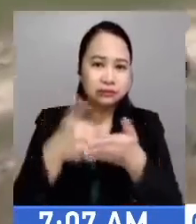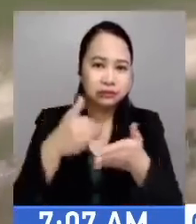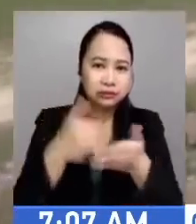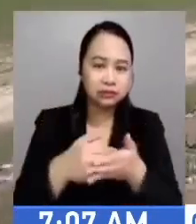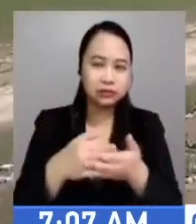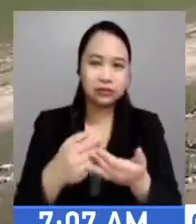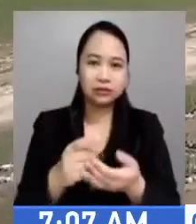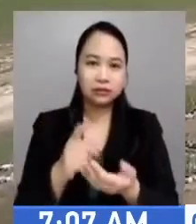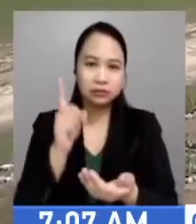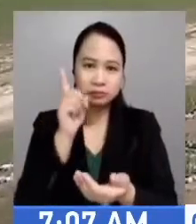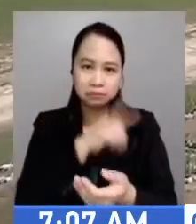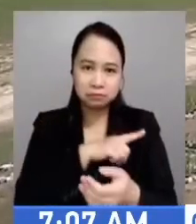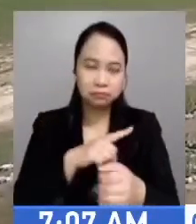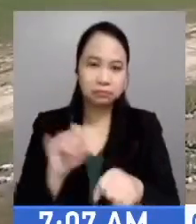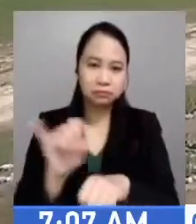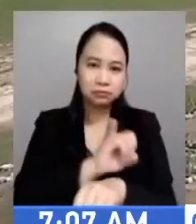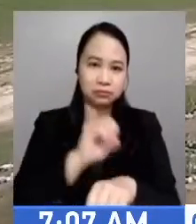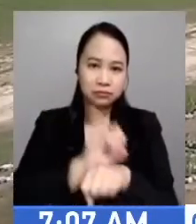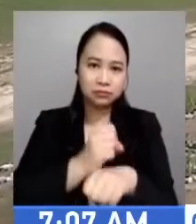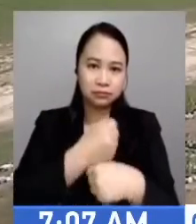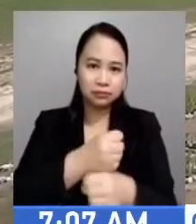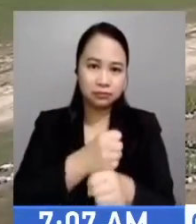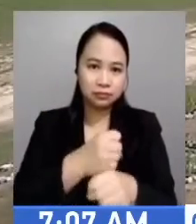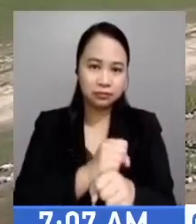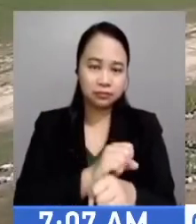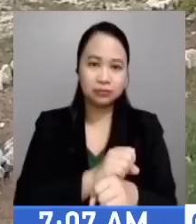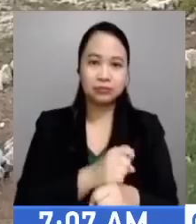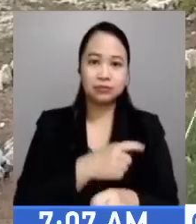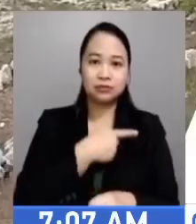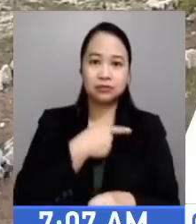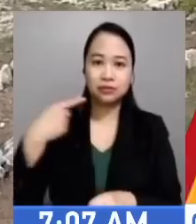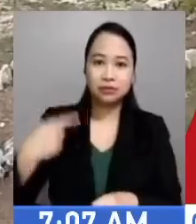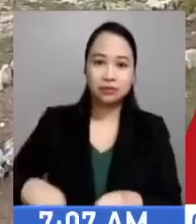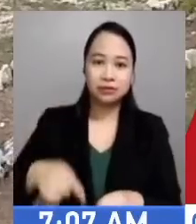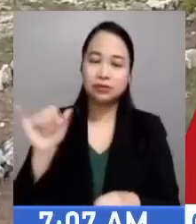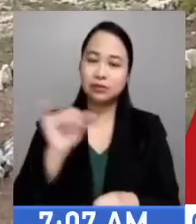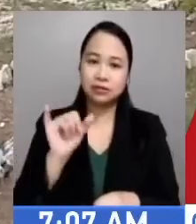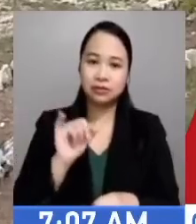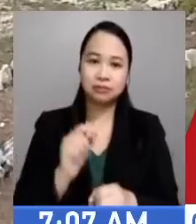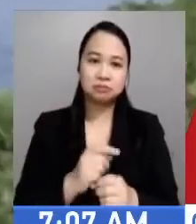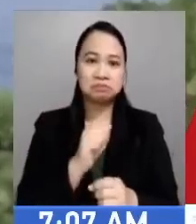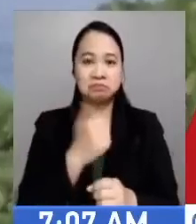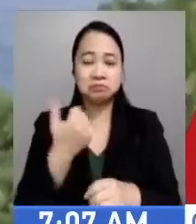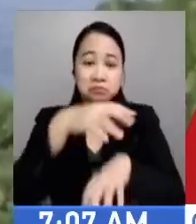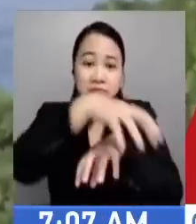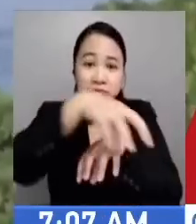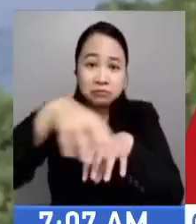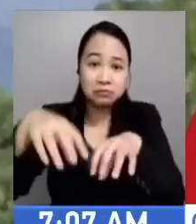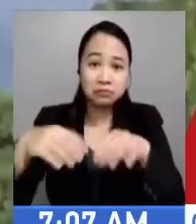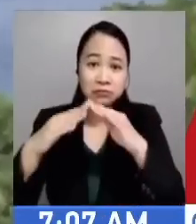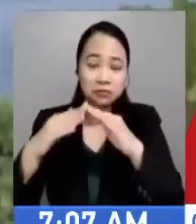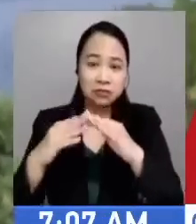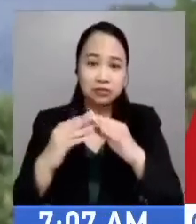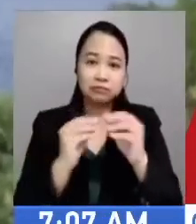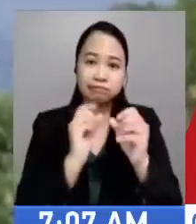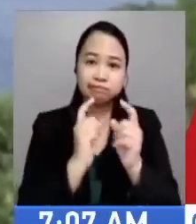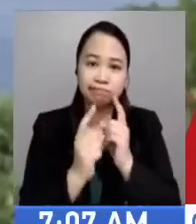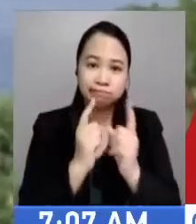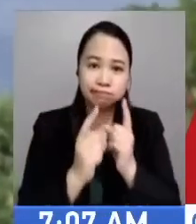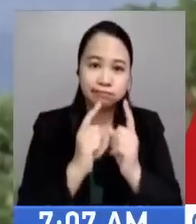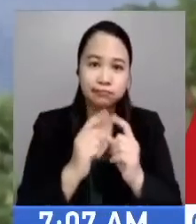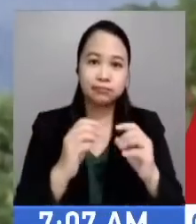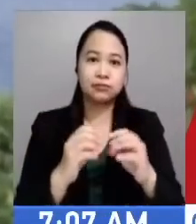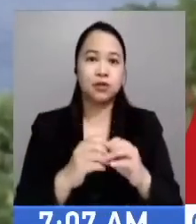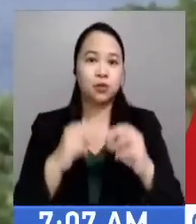Chinese. Ganito rin ang sabi ng ilang residenteng nakausap ng GMA News pero hindi humarap sa kamera. Mag-aalas 11 daw ng umaga